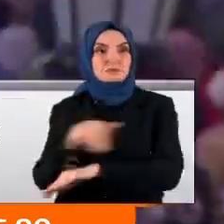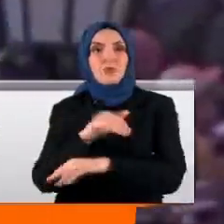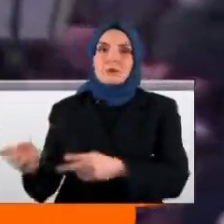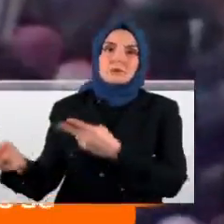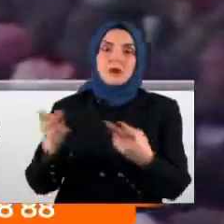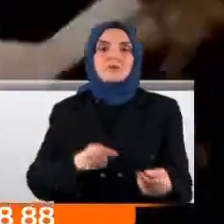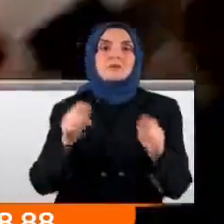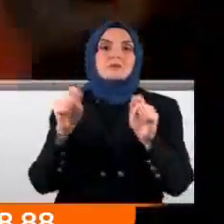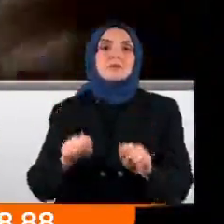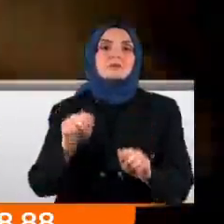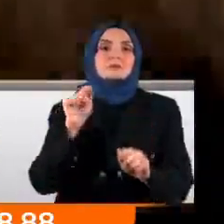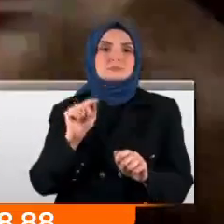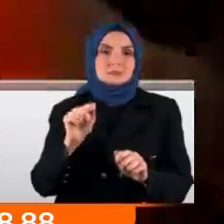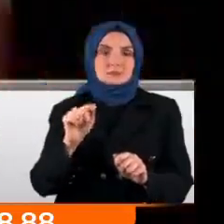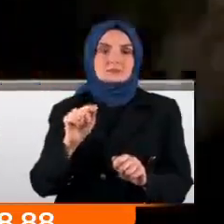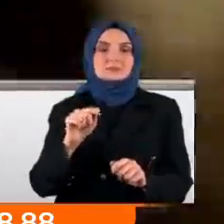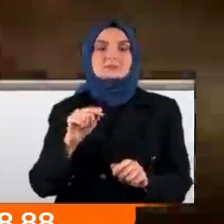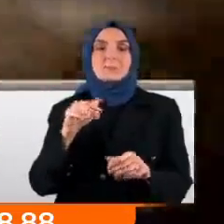kadar uzanmıştı.